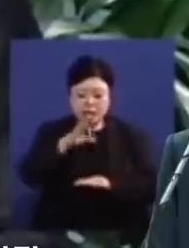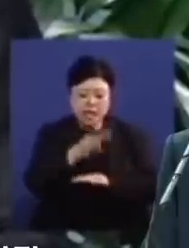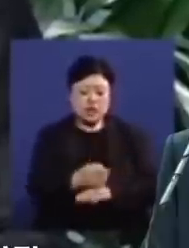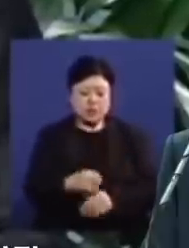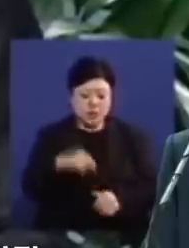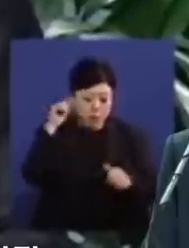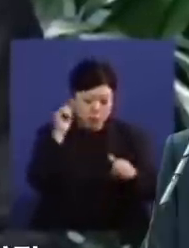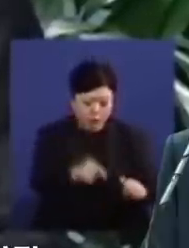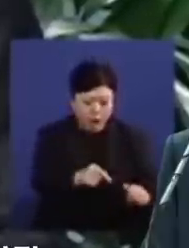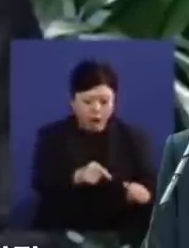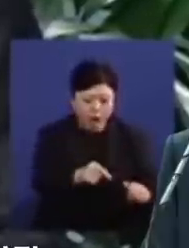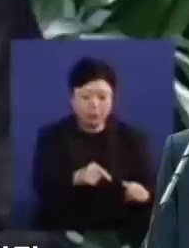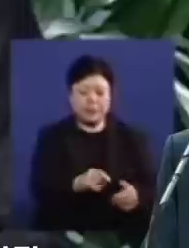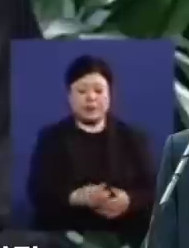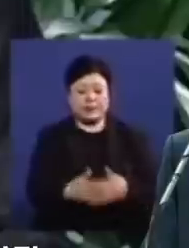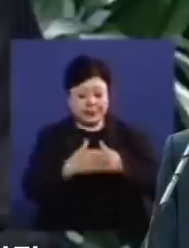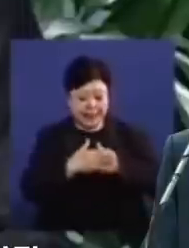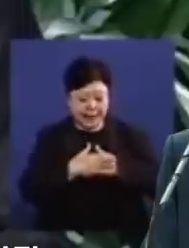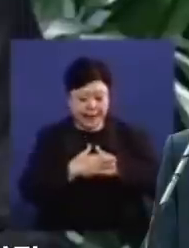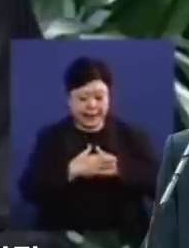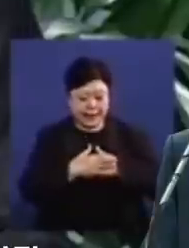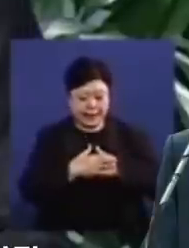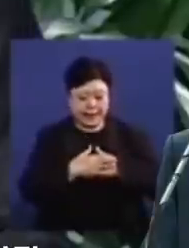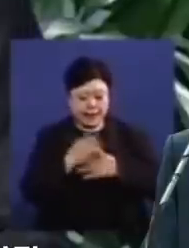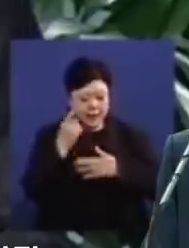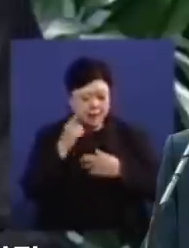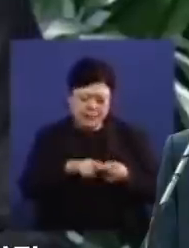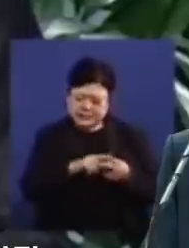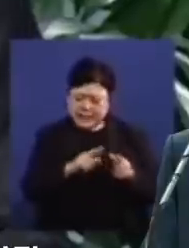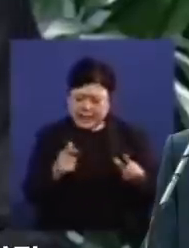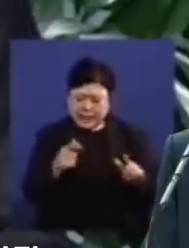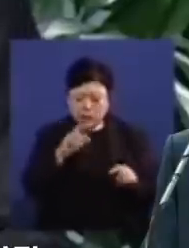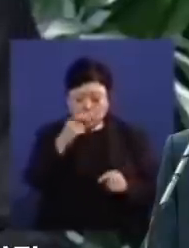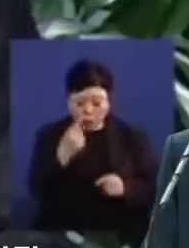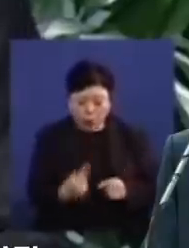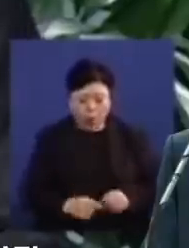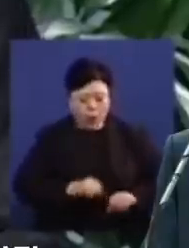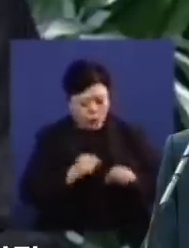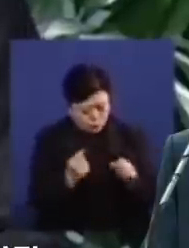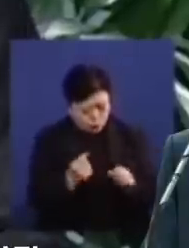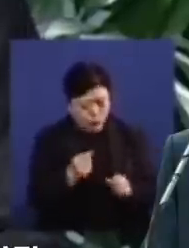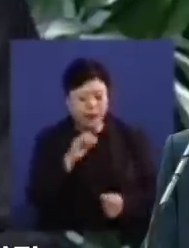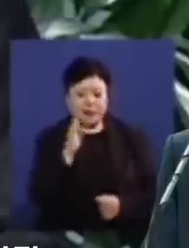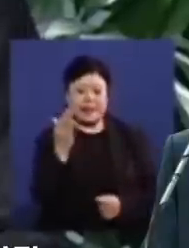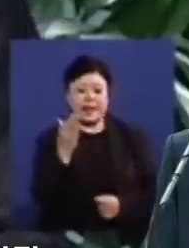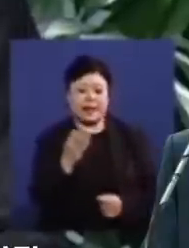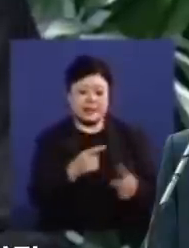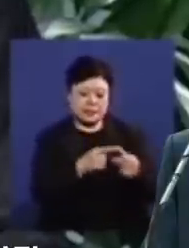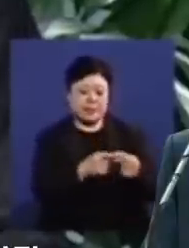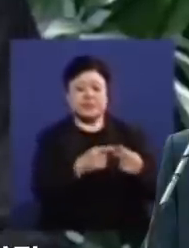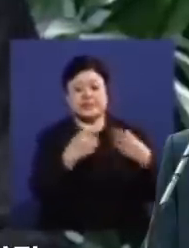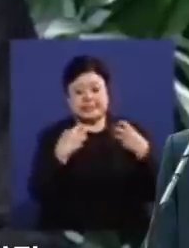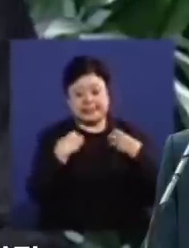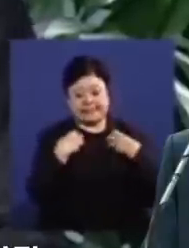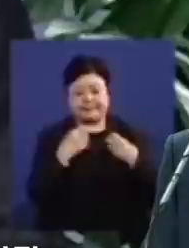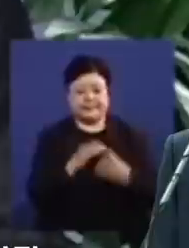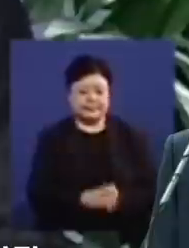것이면 내가 옳고 생각하든 그러게 생각하든 순종하는 것이 내 첫째 임무다.